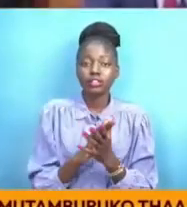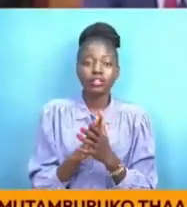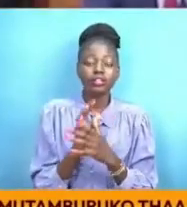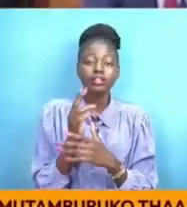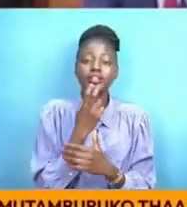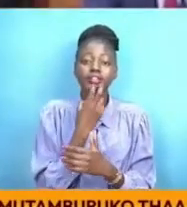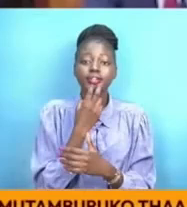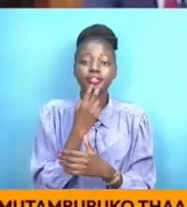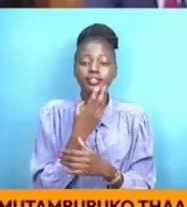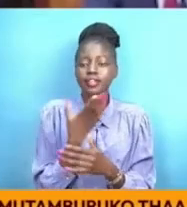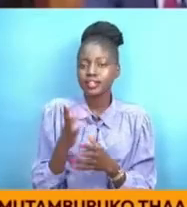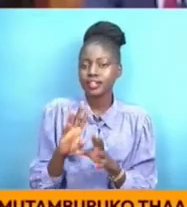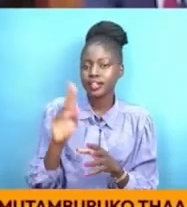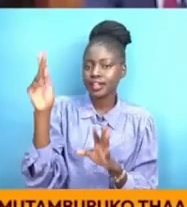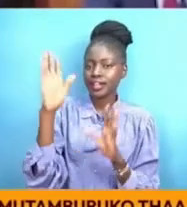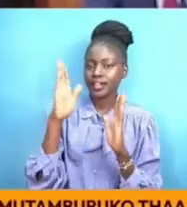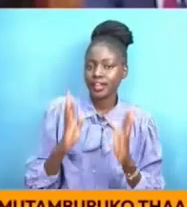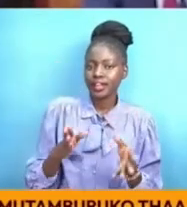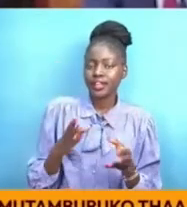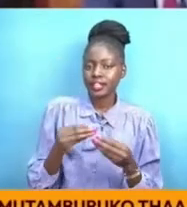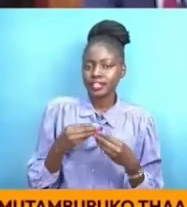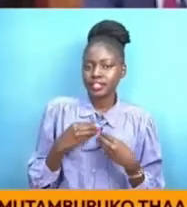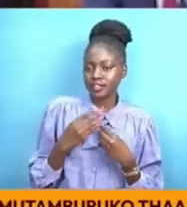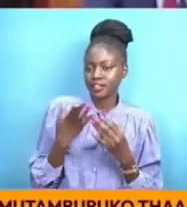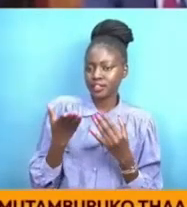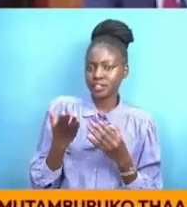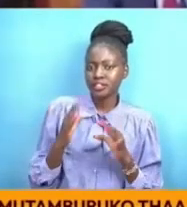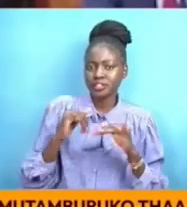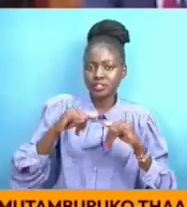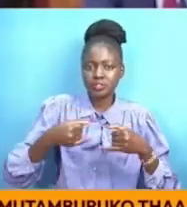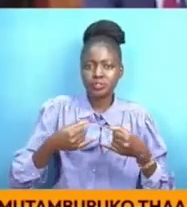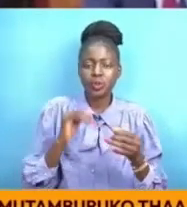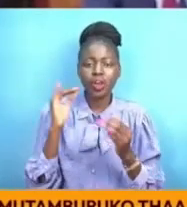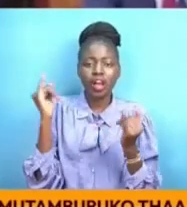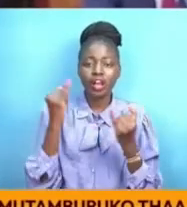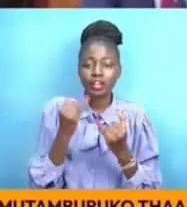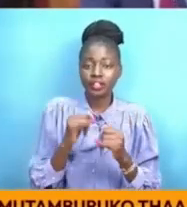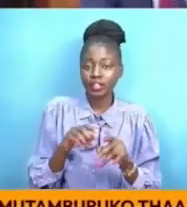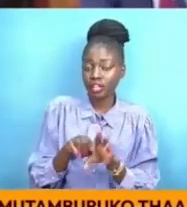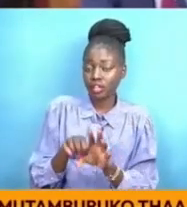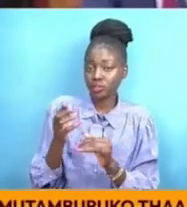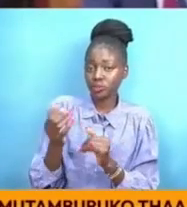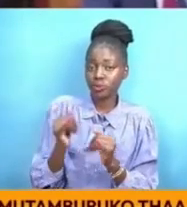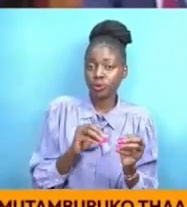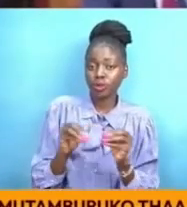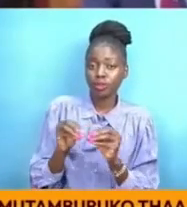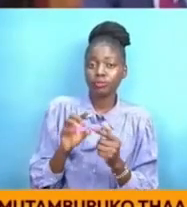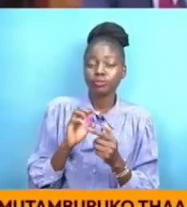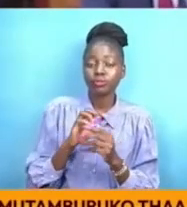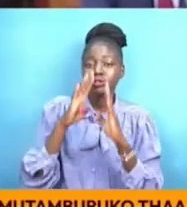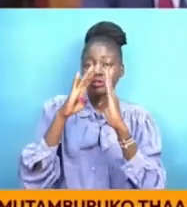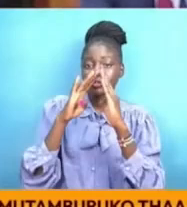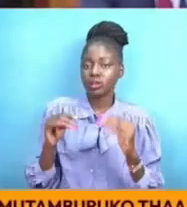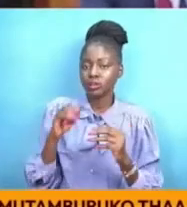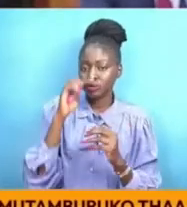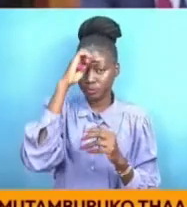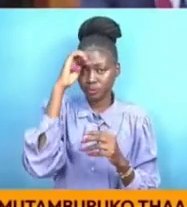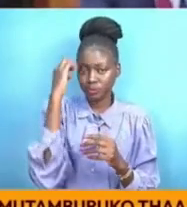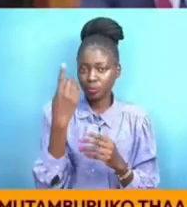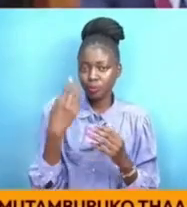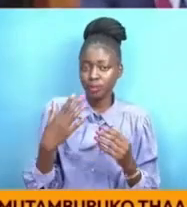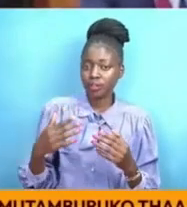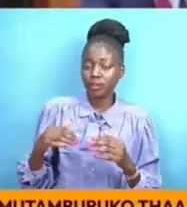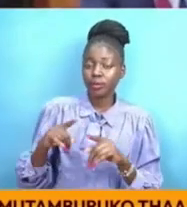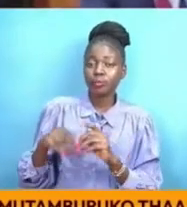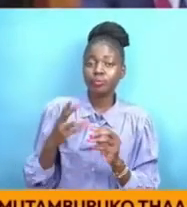that Kenyans have encountered, what is this new idea that you will employ this time if approved by this house? Because one of the things we are looking at, professor,